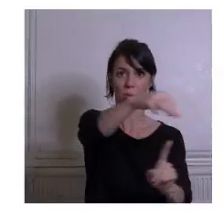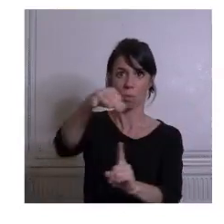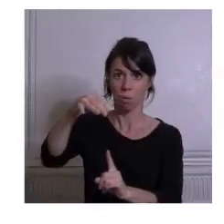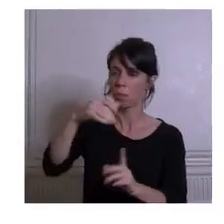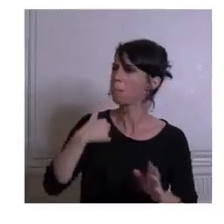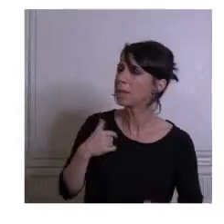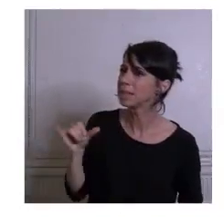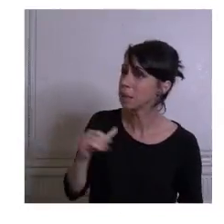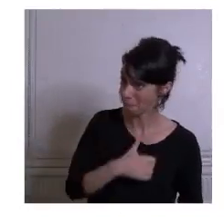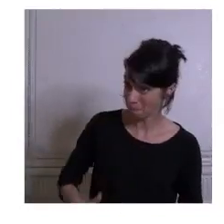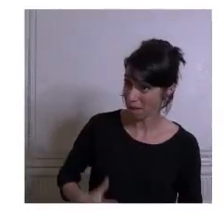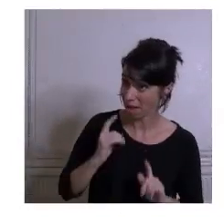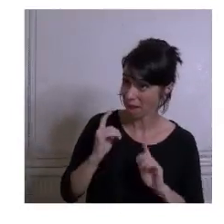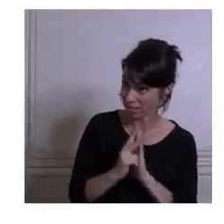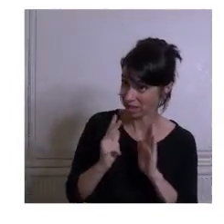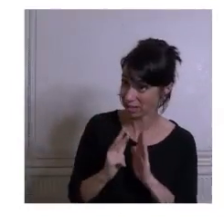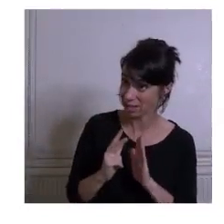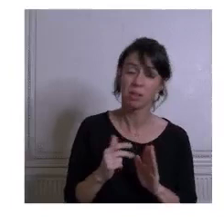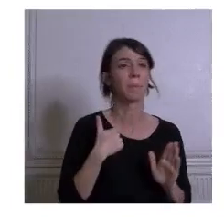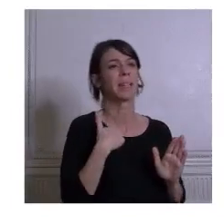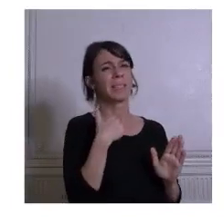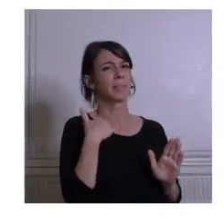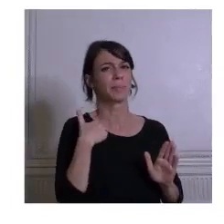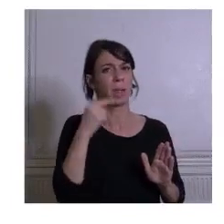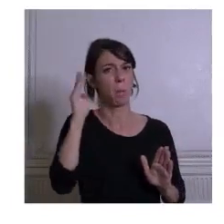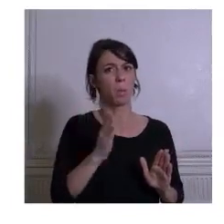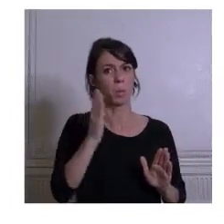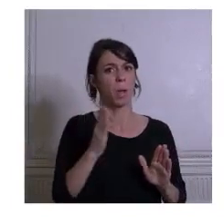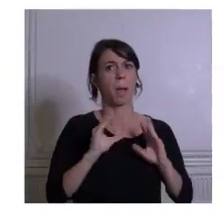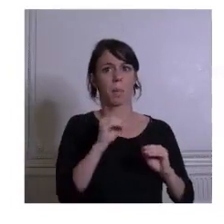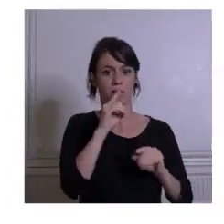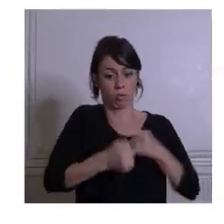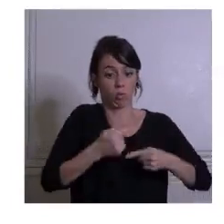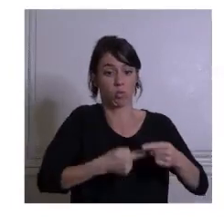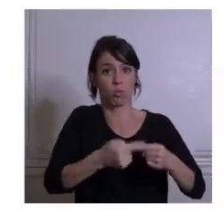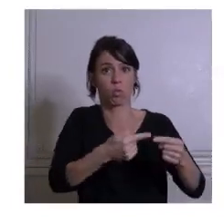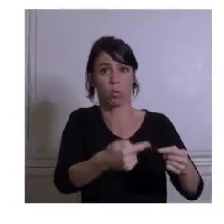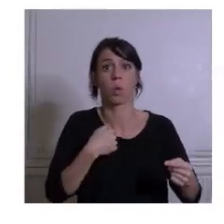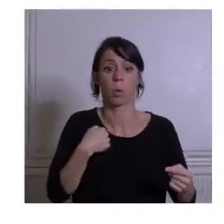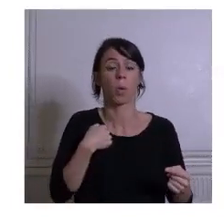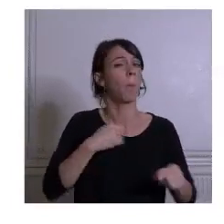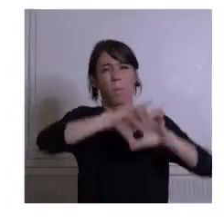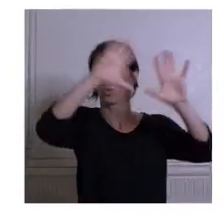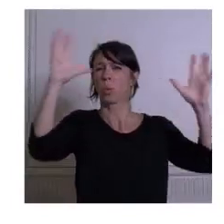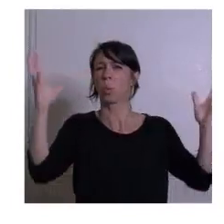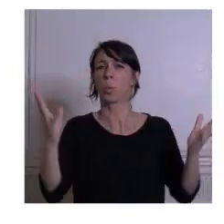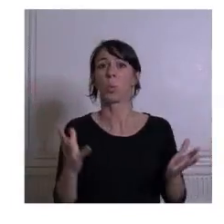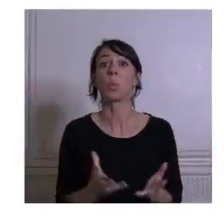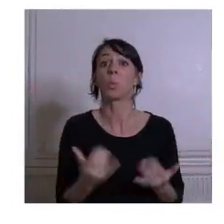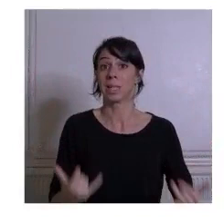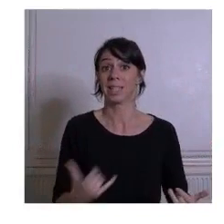de divers organismes extérieurs. Modification. Alors oui, c'était donc pour remplacer